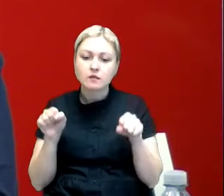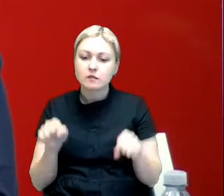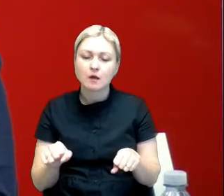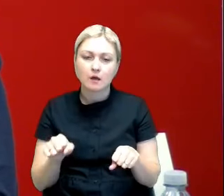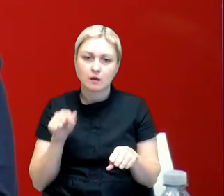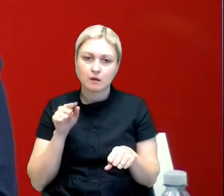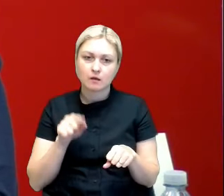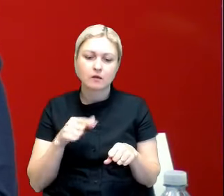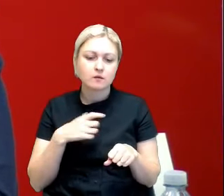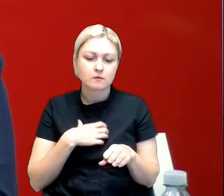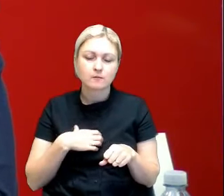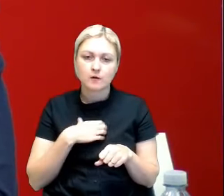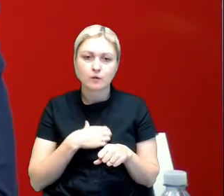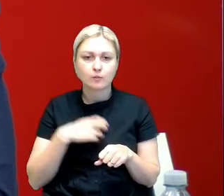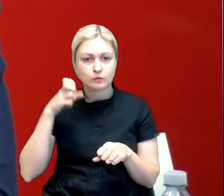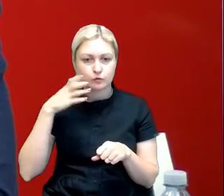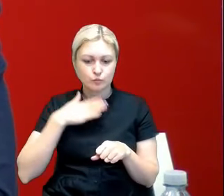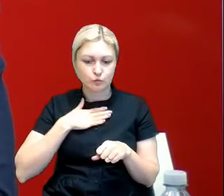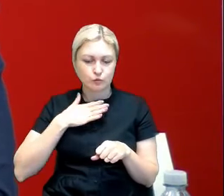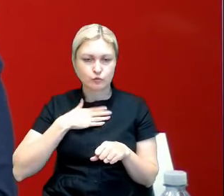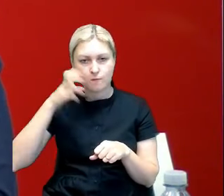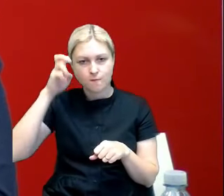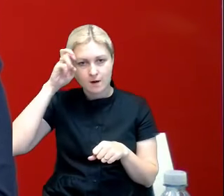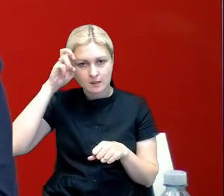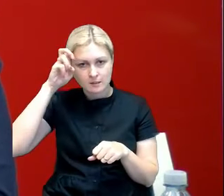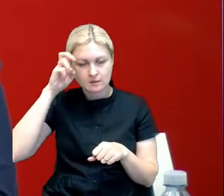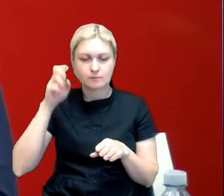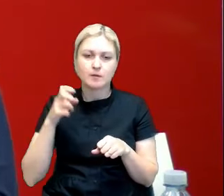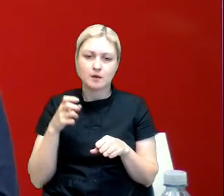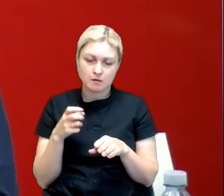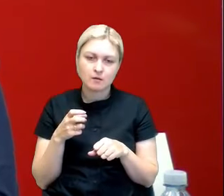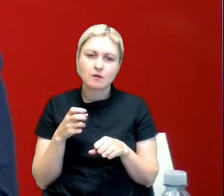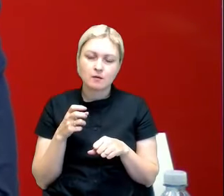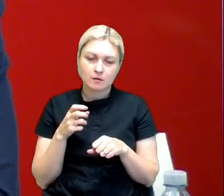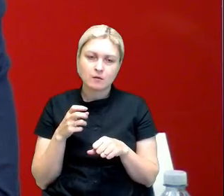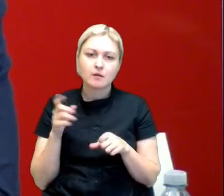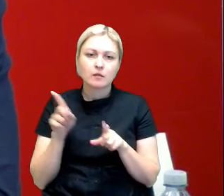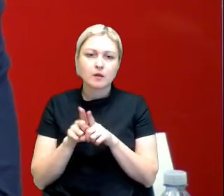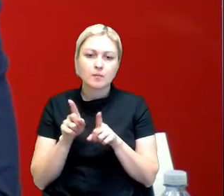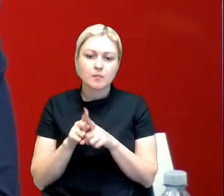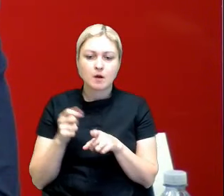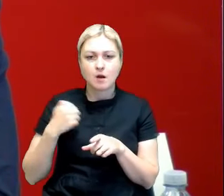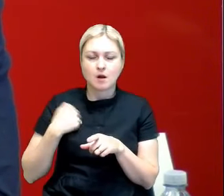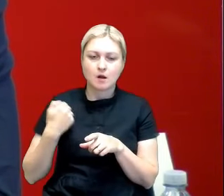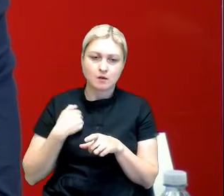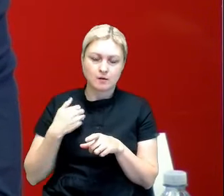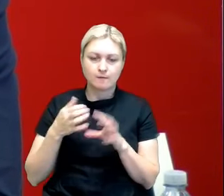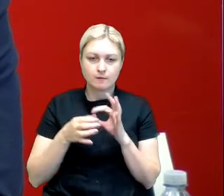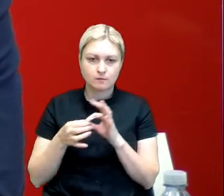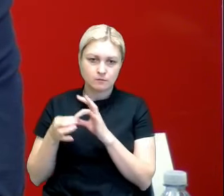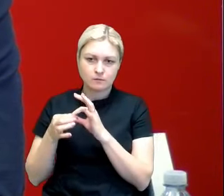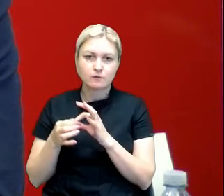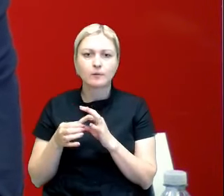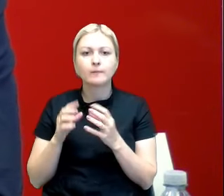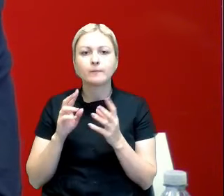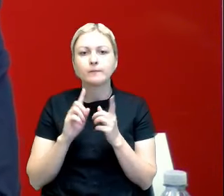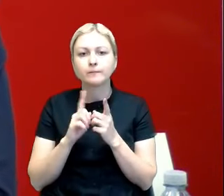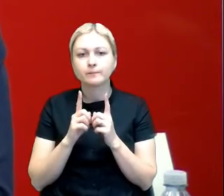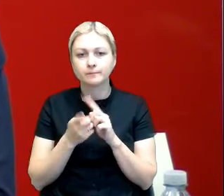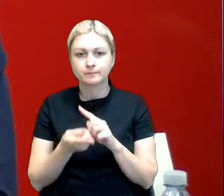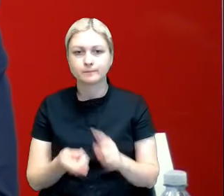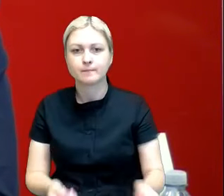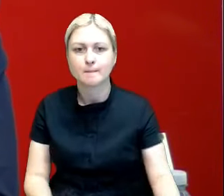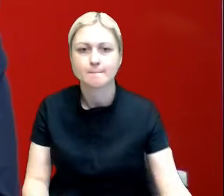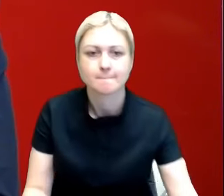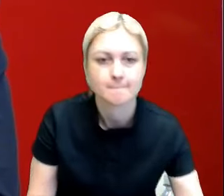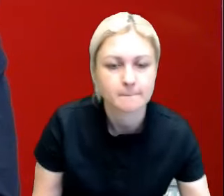svarbus mūsų valstybi ir užtikrina tame tarpe ką jūs kalbate ir karinį mobilumą sekantis